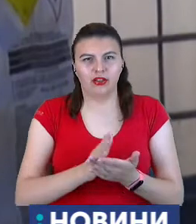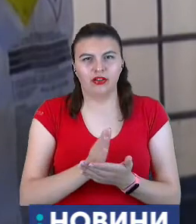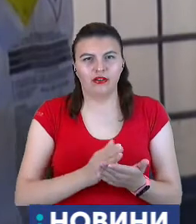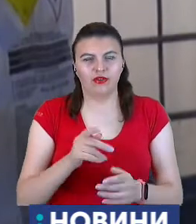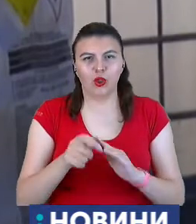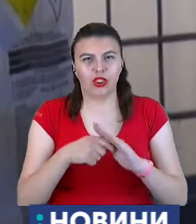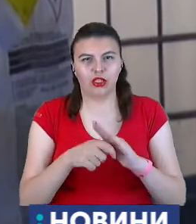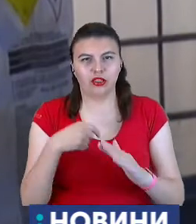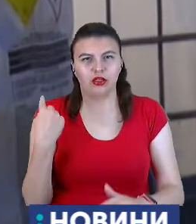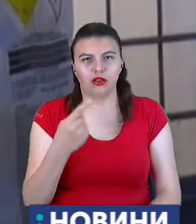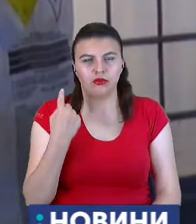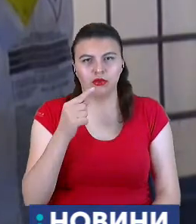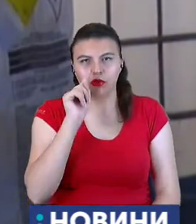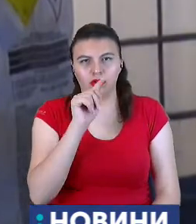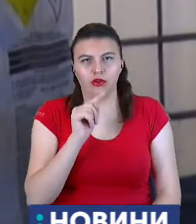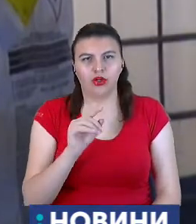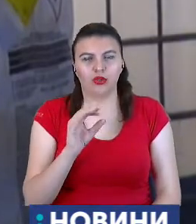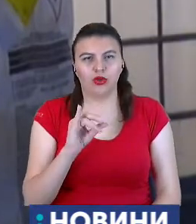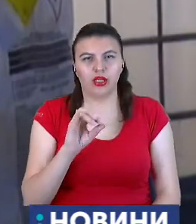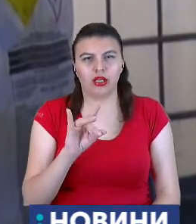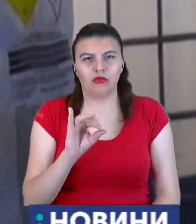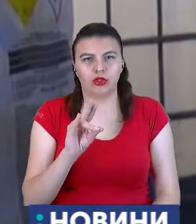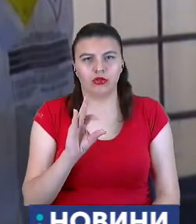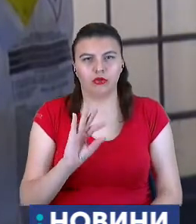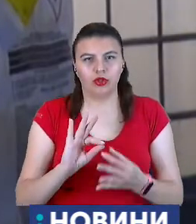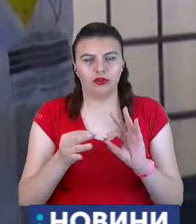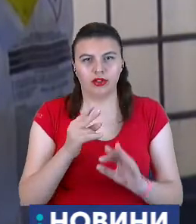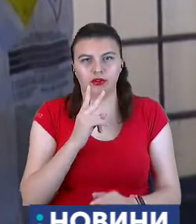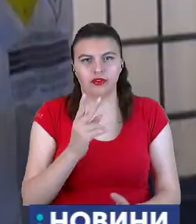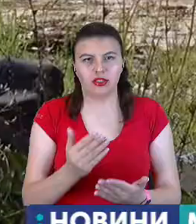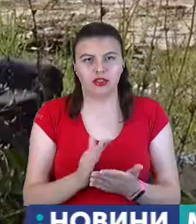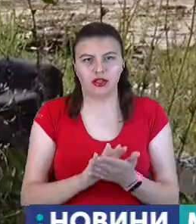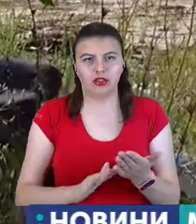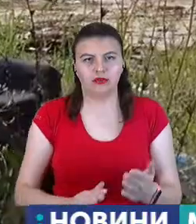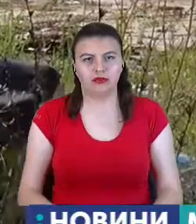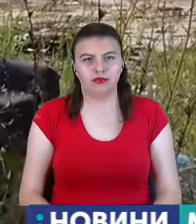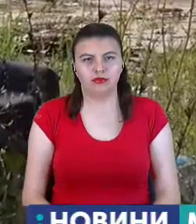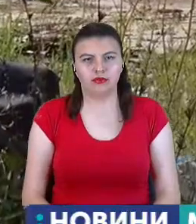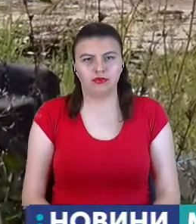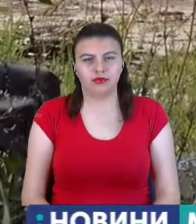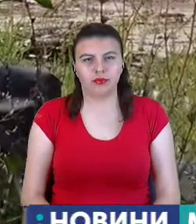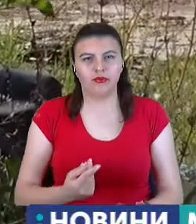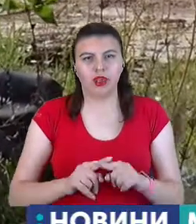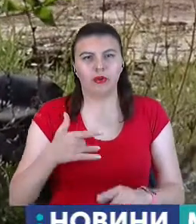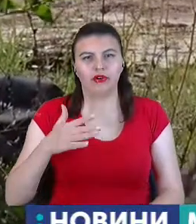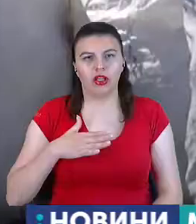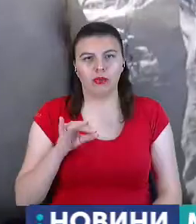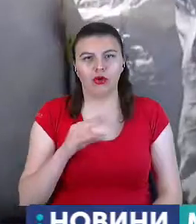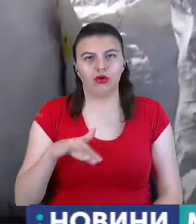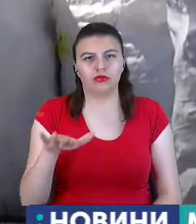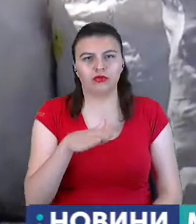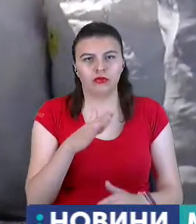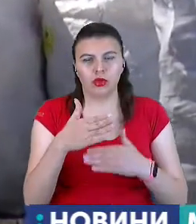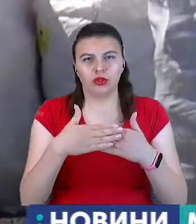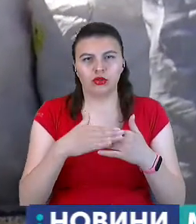та Луганській областях Юлія Єременко. Подробиці дивіться далі. Це приватний полігон, що розташований поблизу